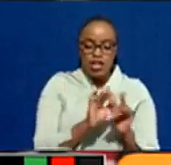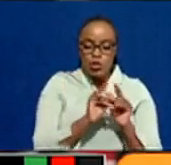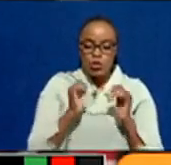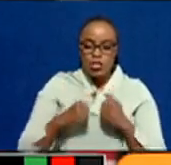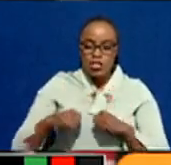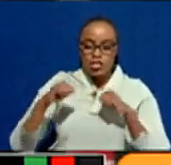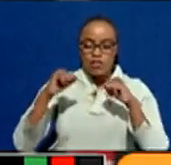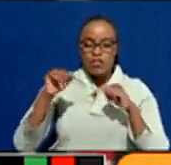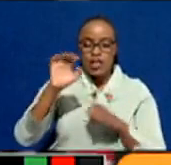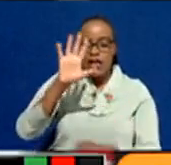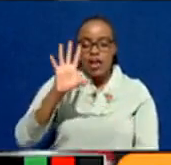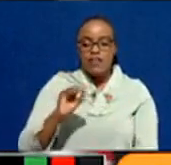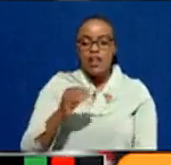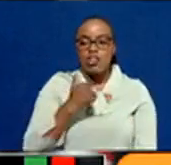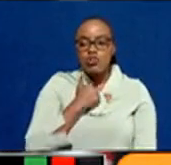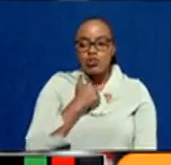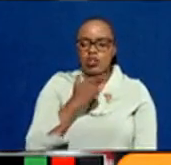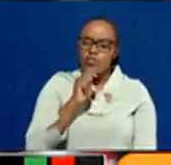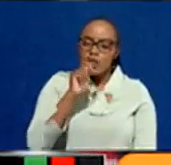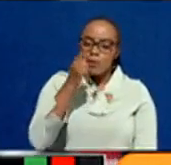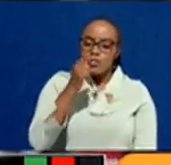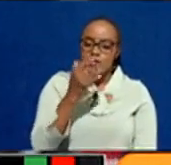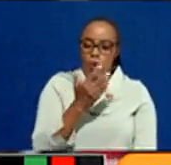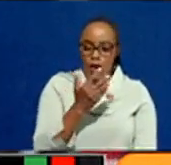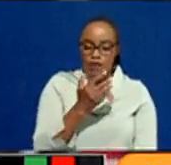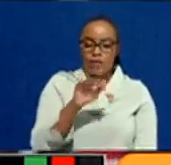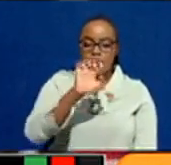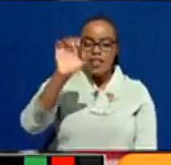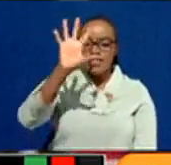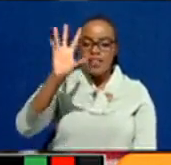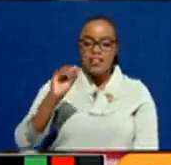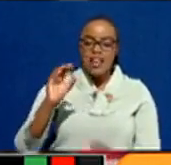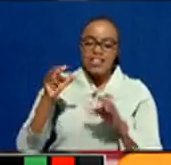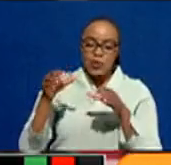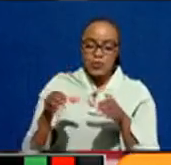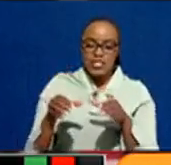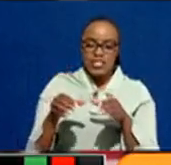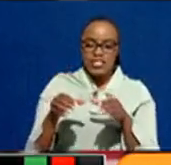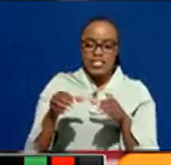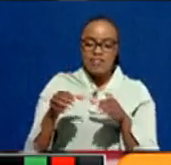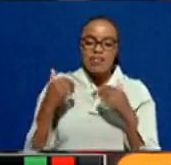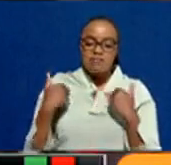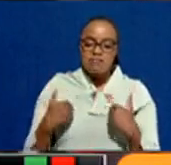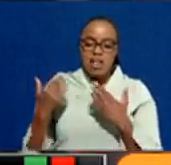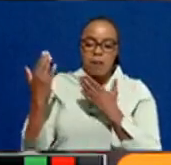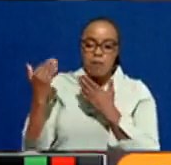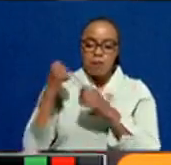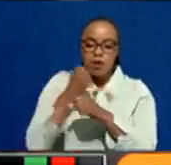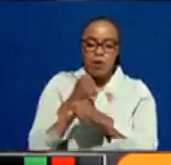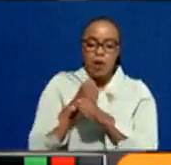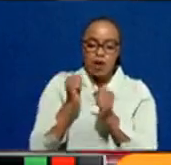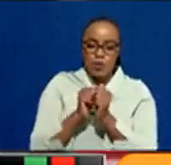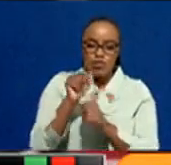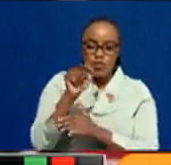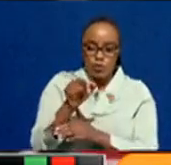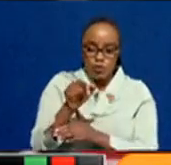wa mkutano mkuu wa marais wa nchi za Jumuiya ya Afrika Mashariki, ninatarajia kufanya kazi na